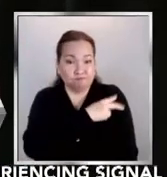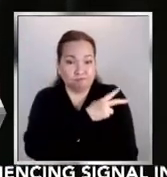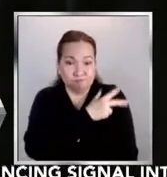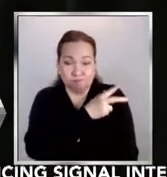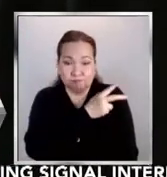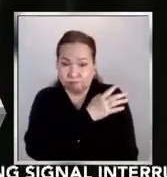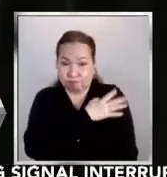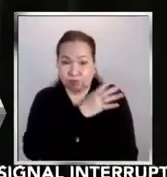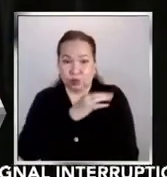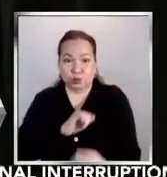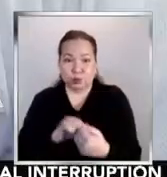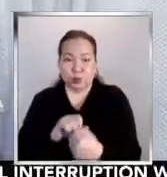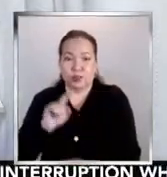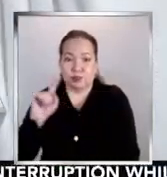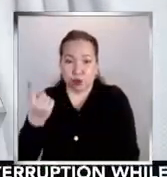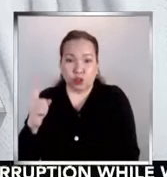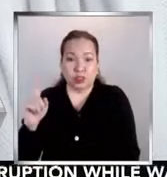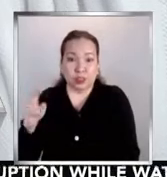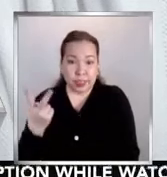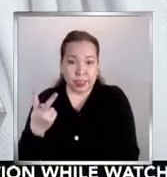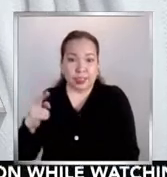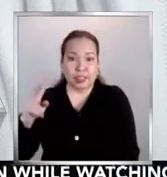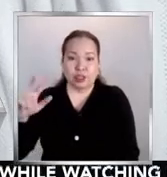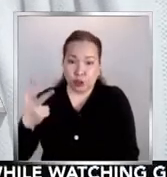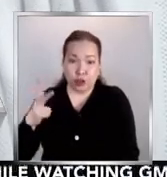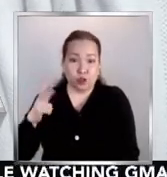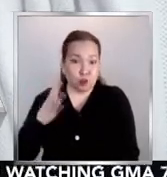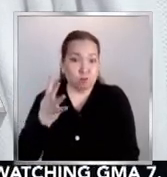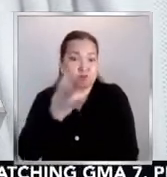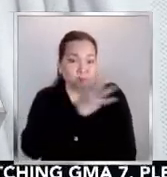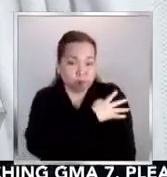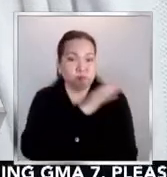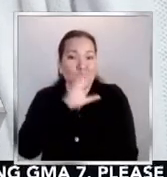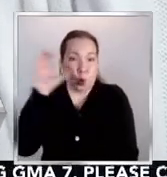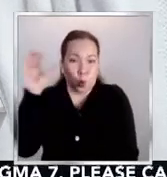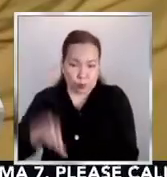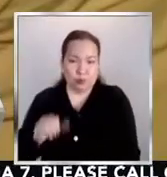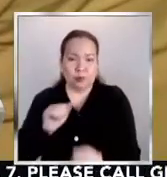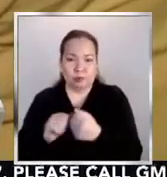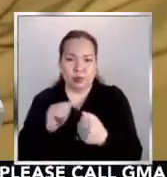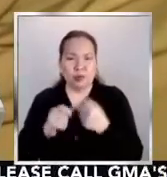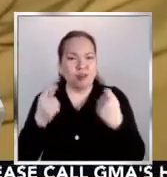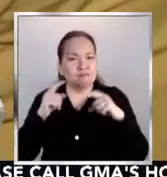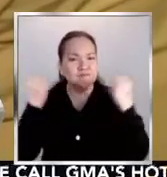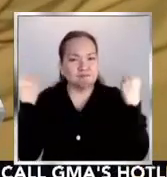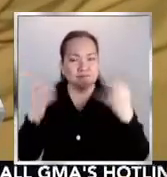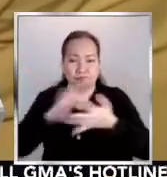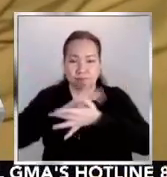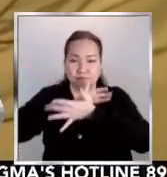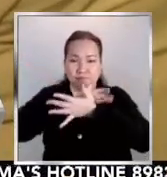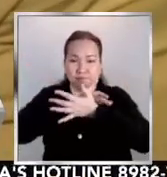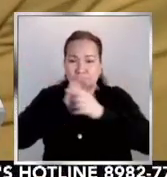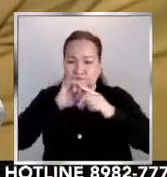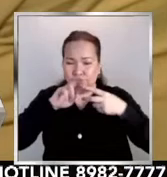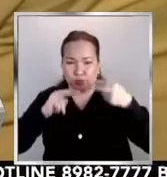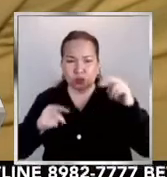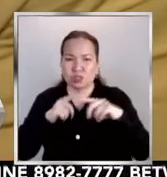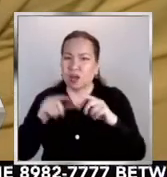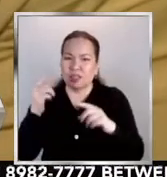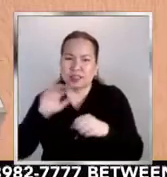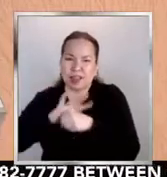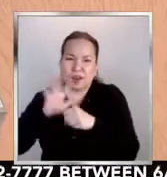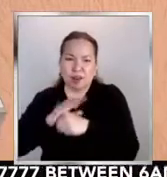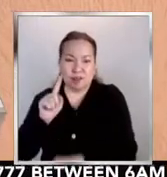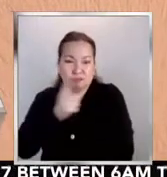ng primary doses at booster shots. Sa dami raw ng COVID variants ngayon, hindi na sapat ang primary dose lang.